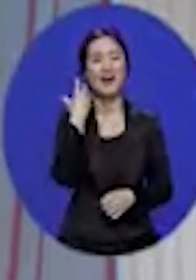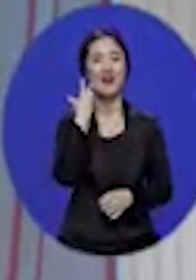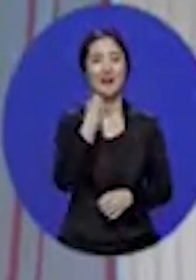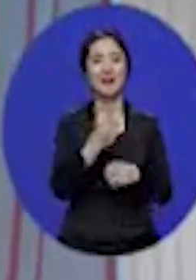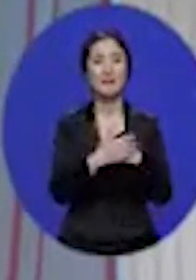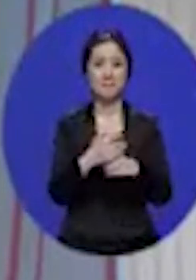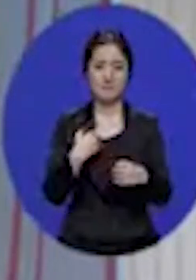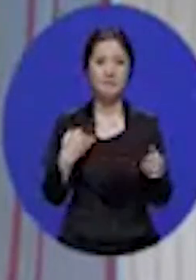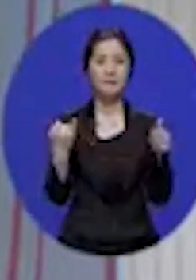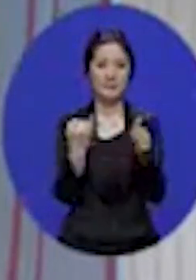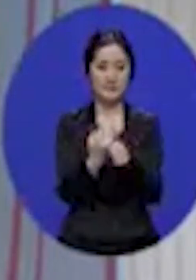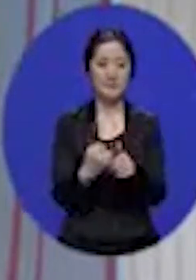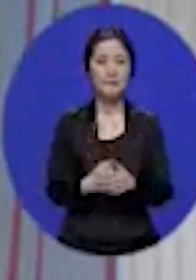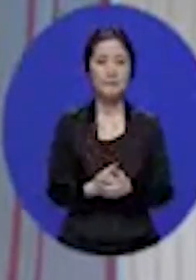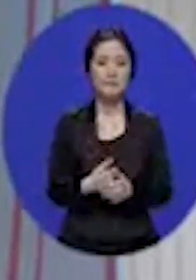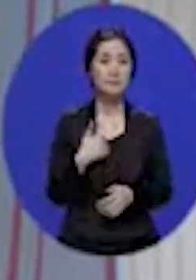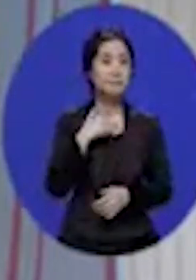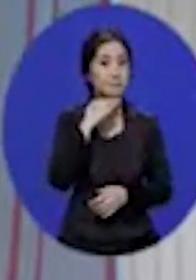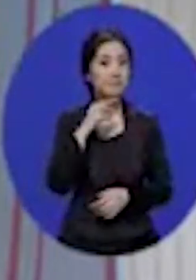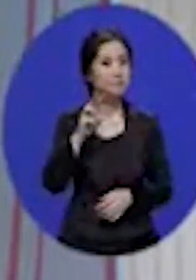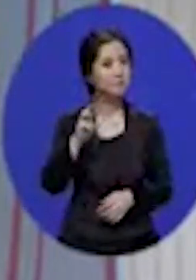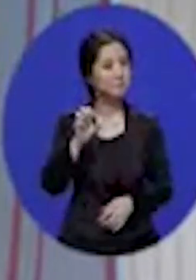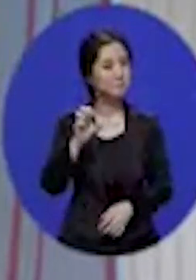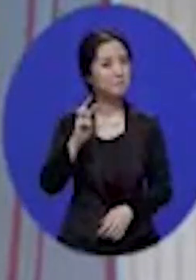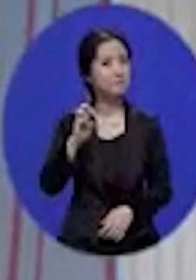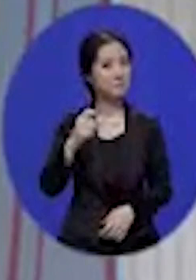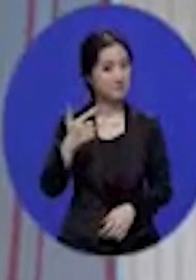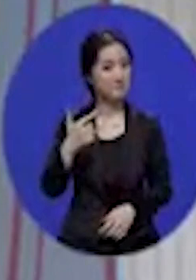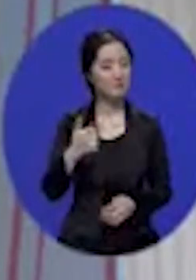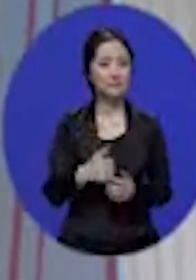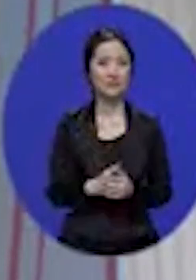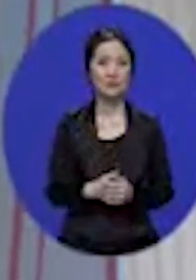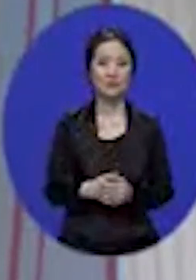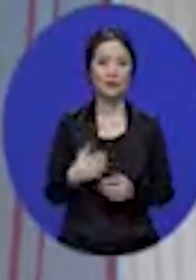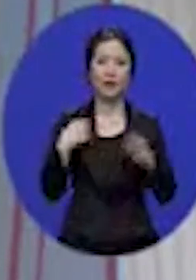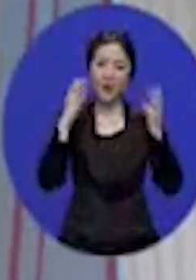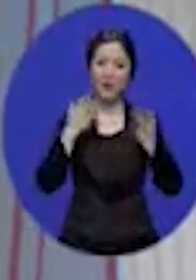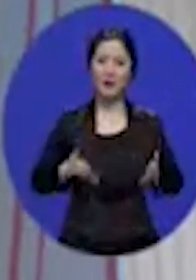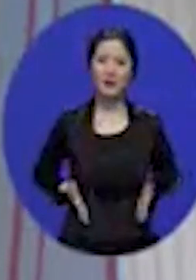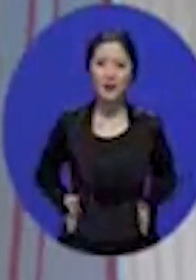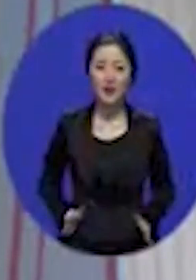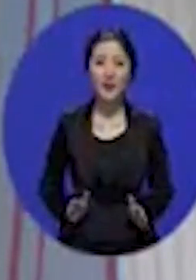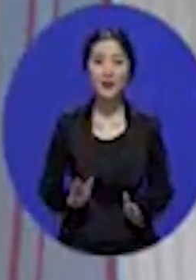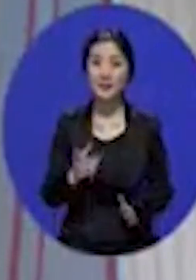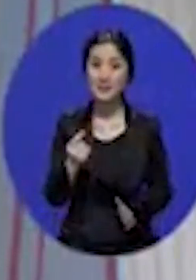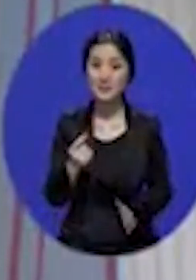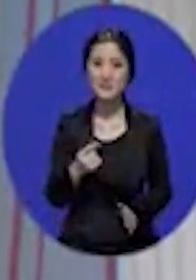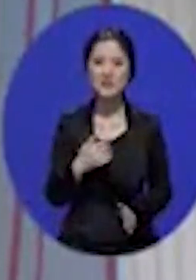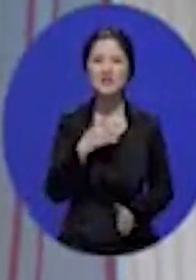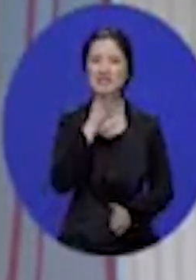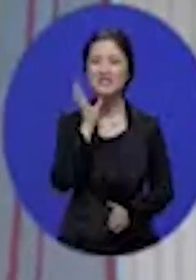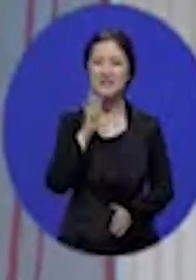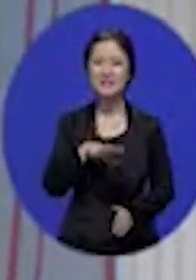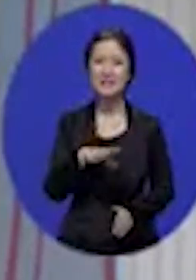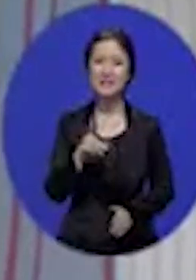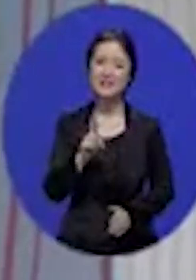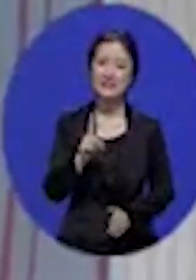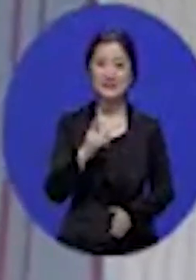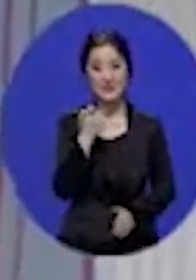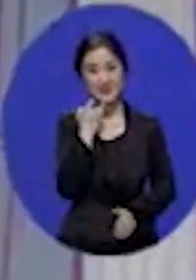나니까 35, 6 됐잖아요. 이제 또 아이를 낳아야 되겠더라고. 이게 노산인데 아이를 과연 낳을 수